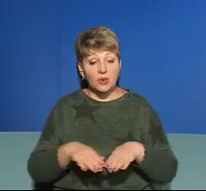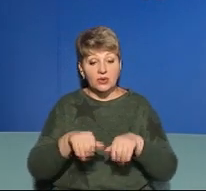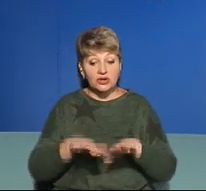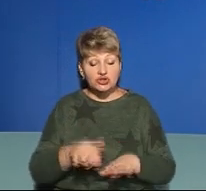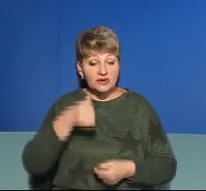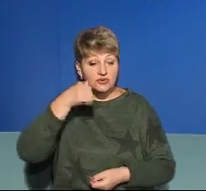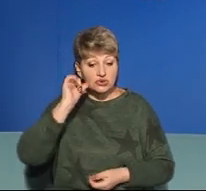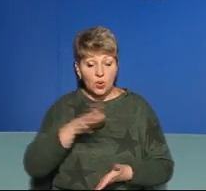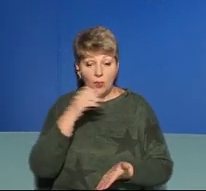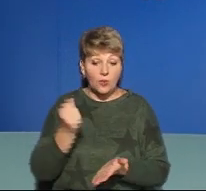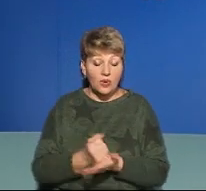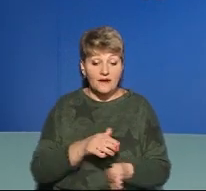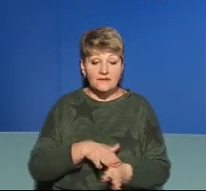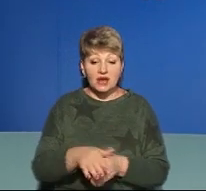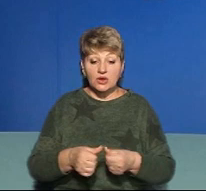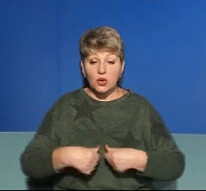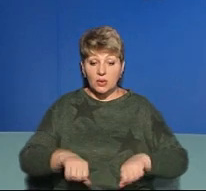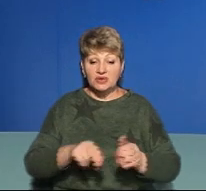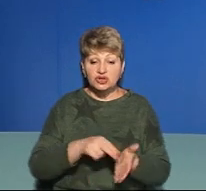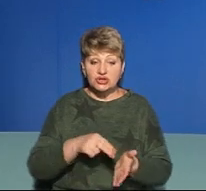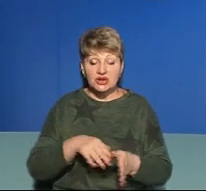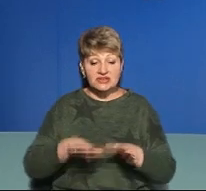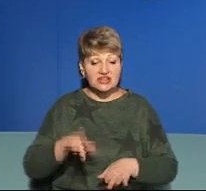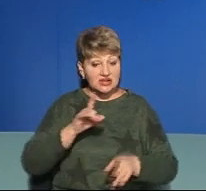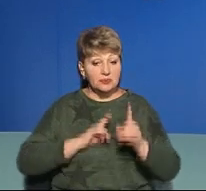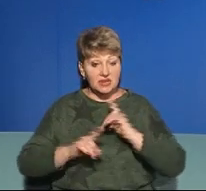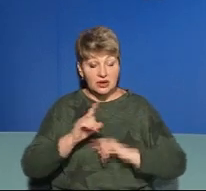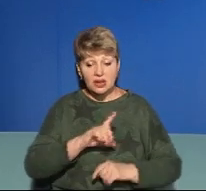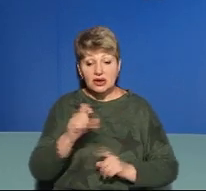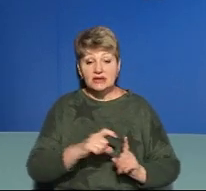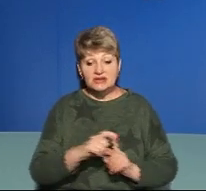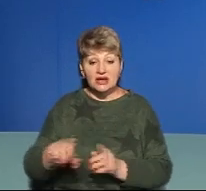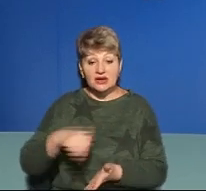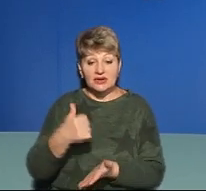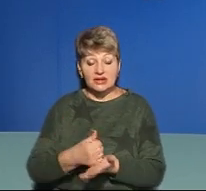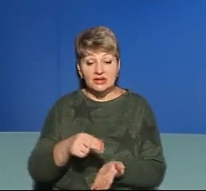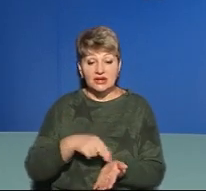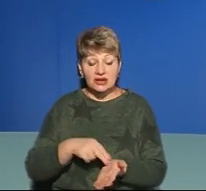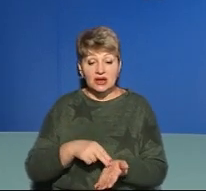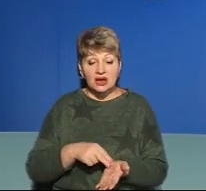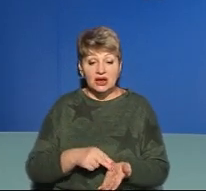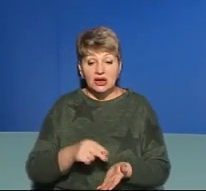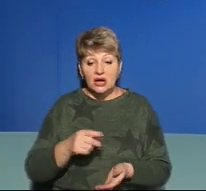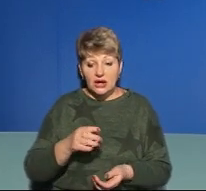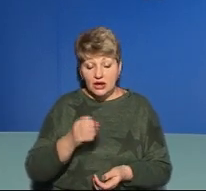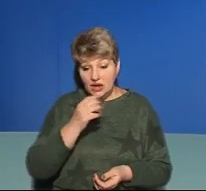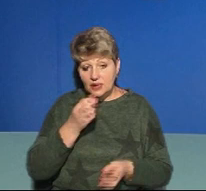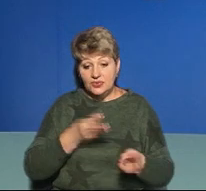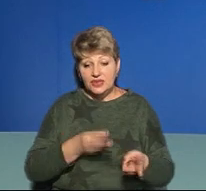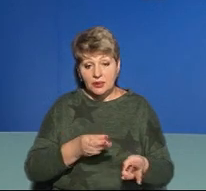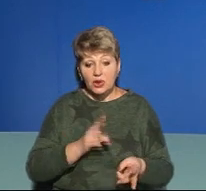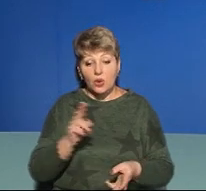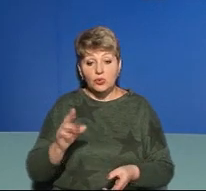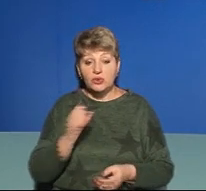рішення вчора ухвалив виконавчий комітет Черкаської міськради. Зі слів очільника Черкаси Теплокомуненерго Павла